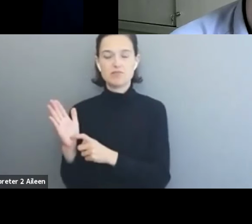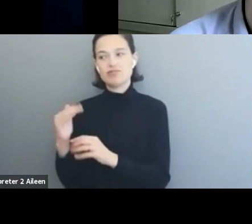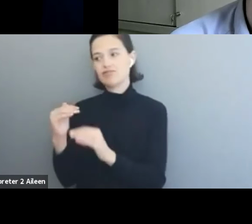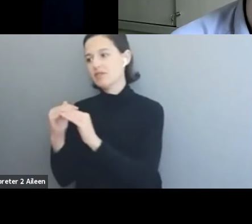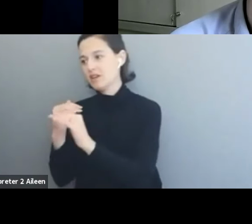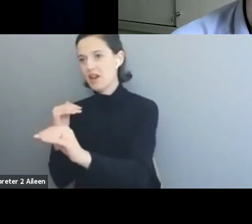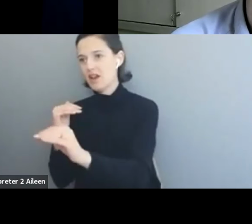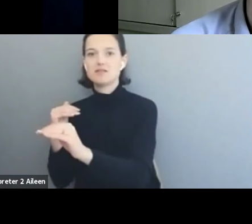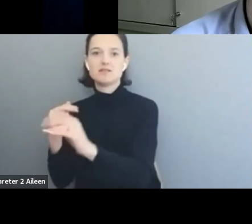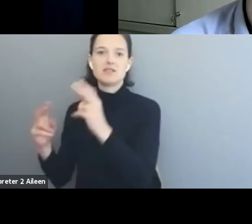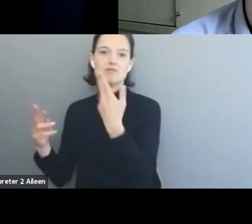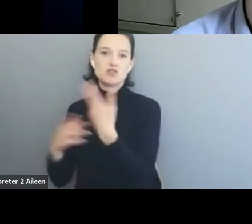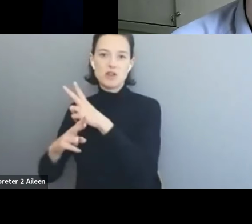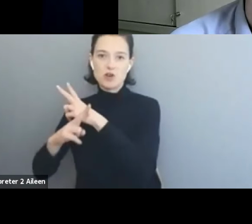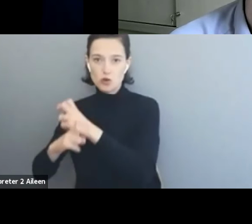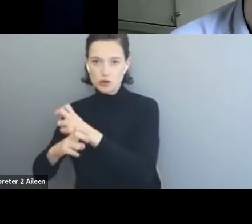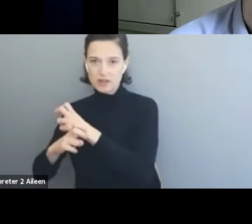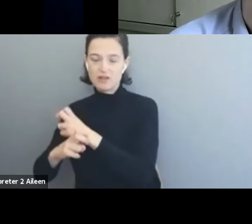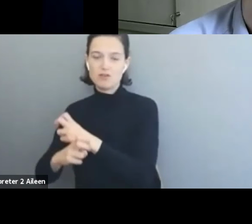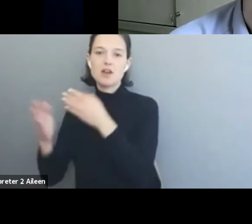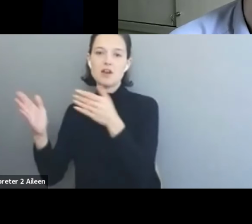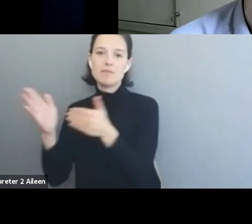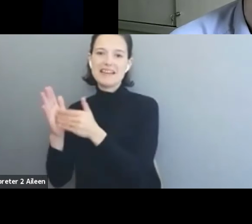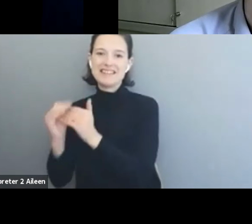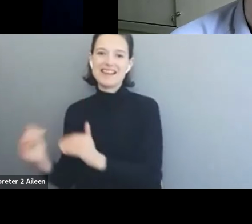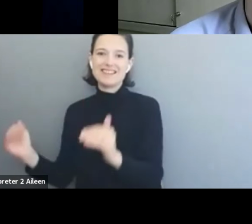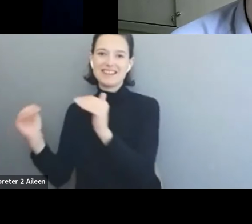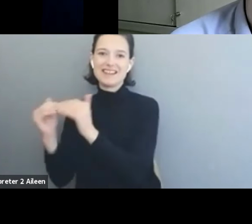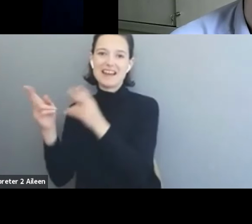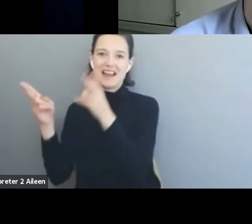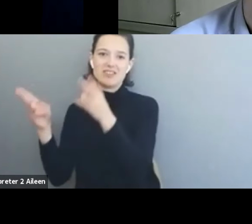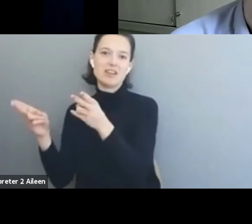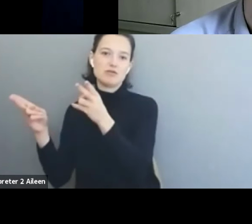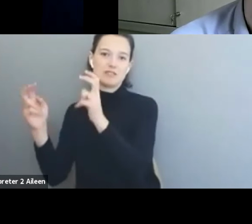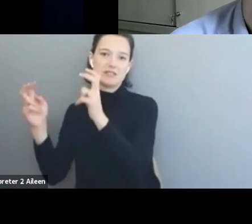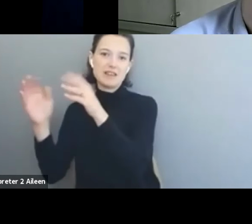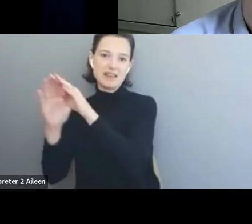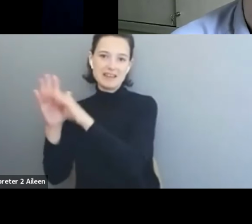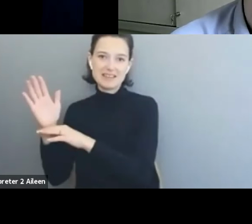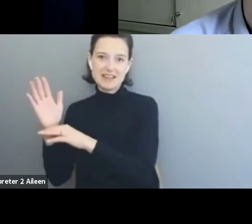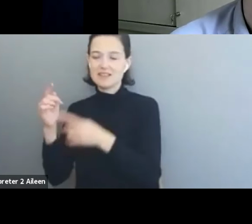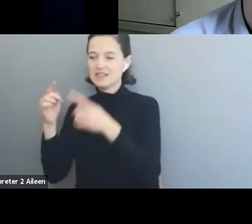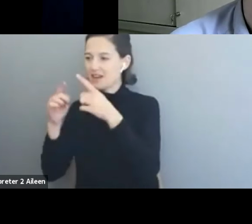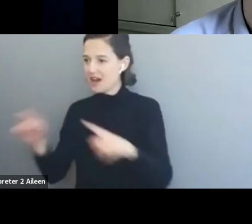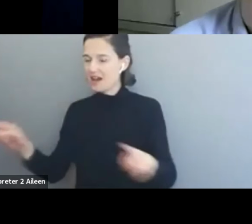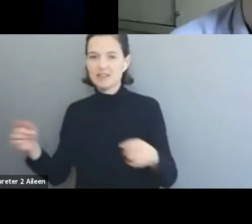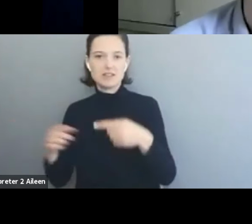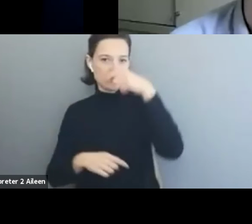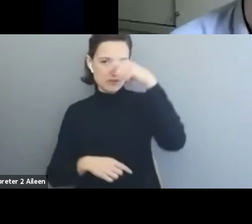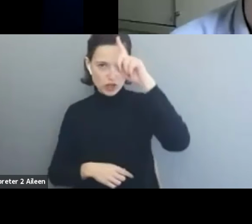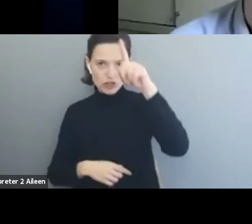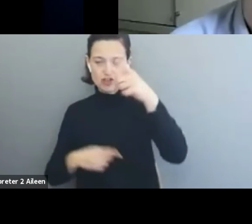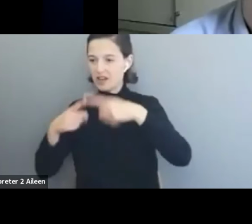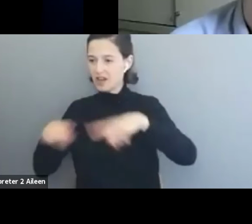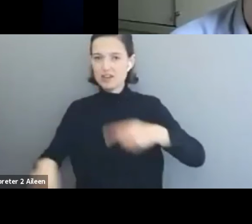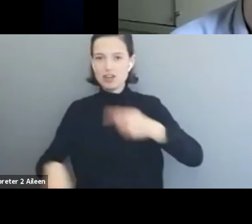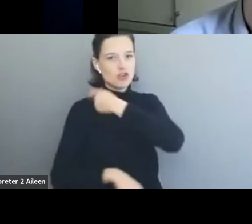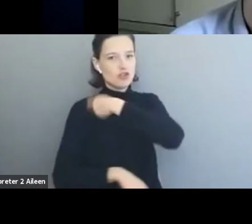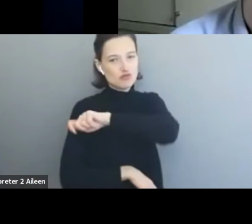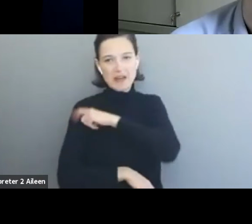dem Bundesbehindertengleichstellungsgesetz eine andere Regelung haben als in Deutschland, als wie in Frankreich, als wie in Spanien etc. Und es ja